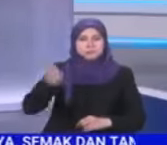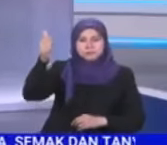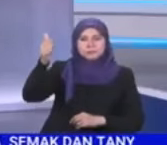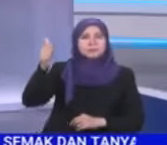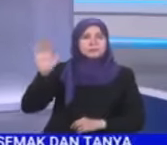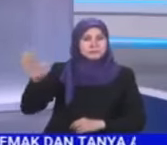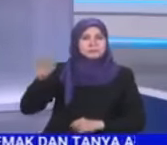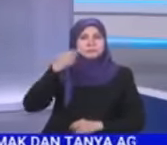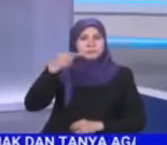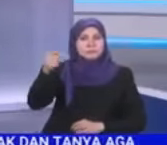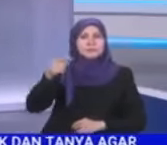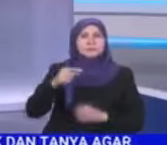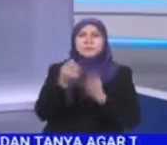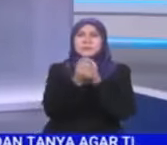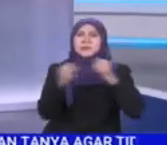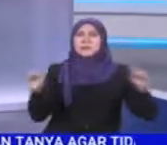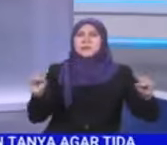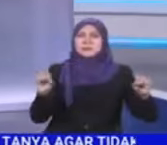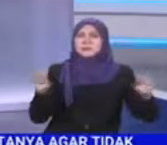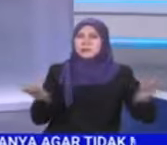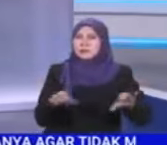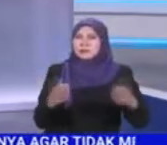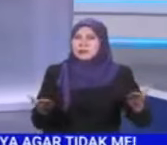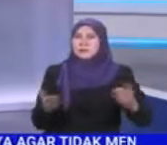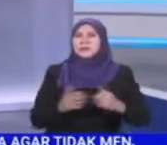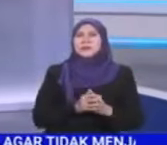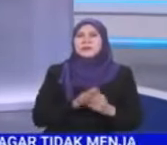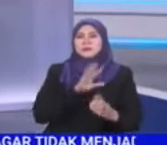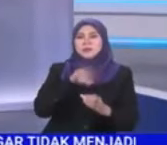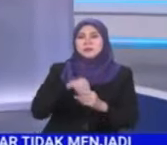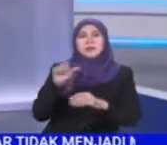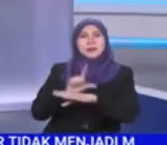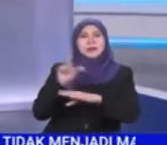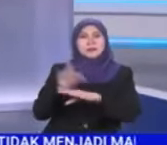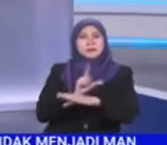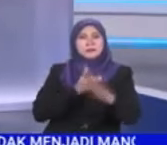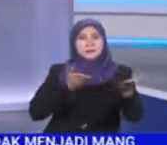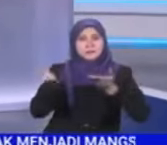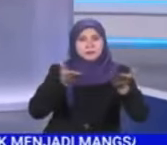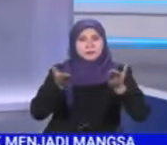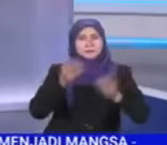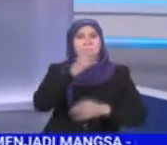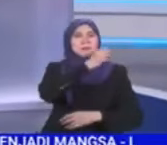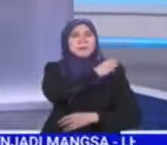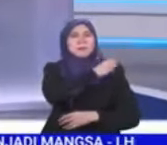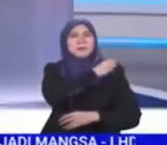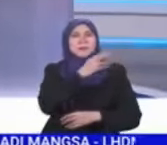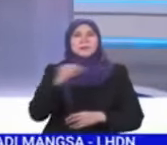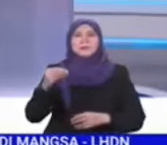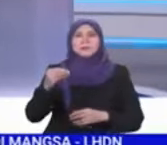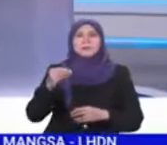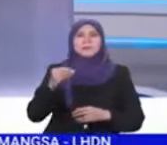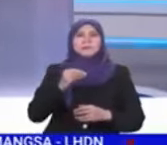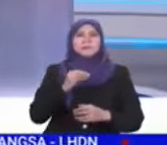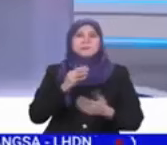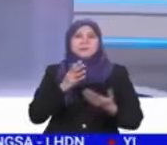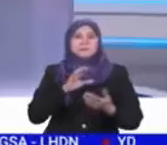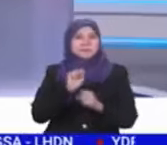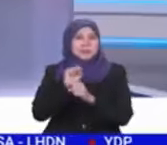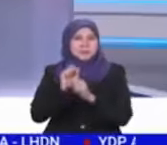Wahid berkata, antara persediaan yang dilakukan termasuk latihan dalam perkhidmatan kepada pegawai dan anggota